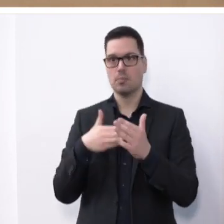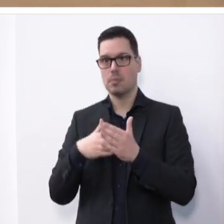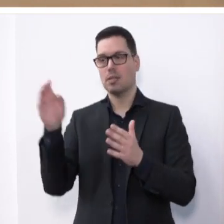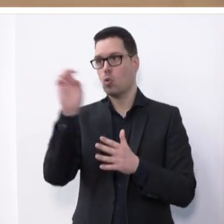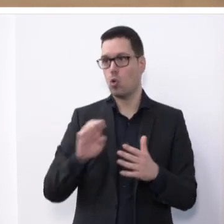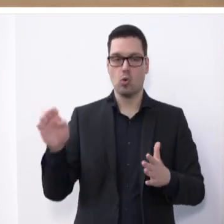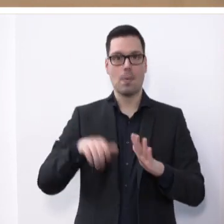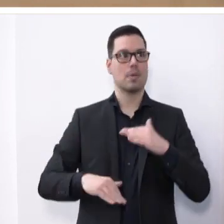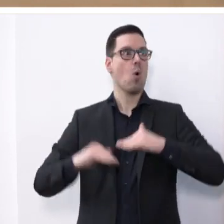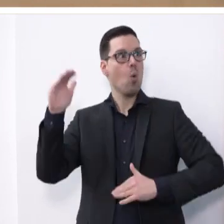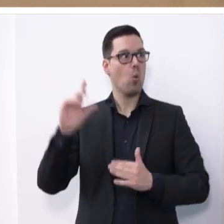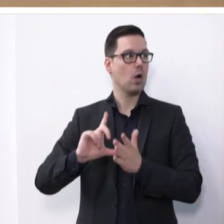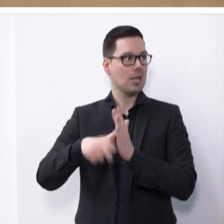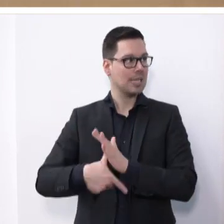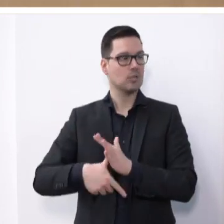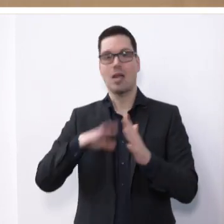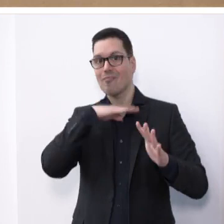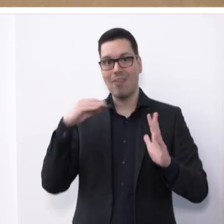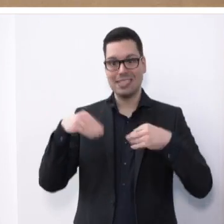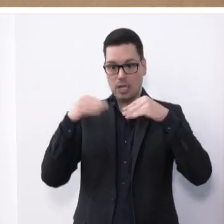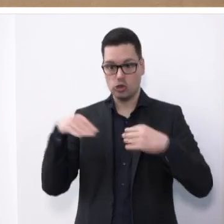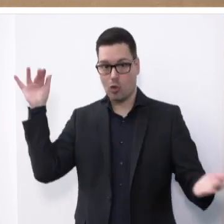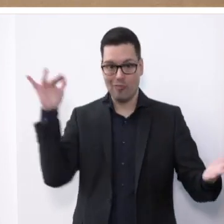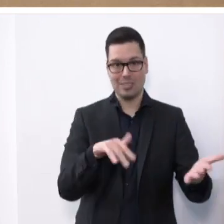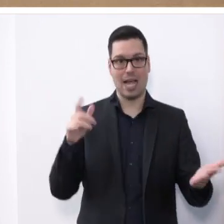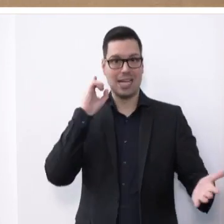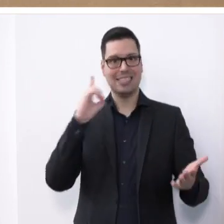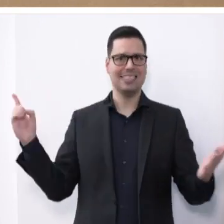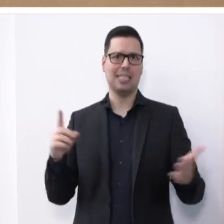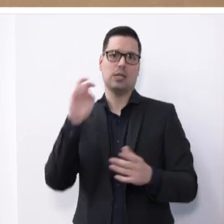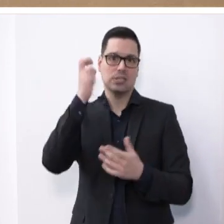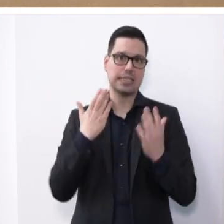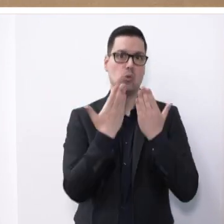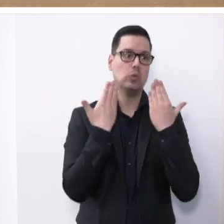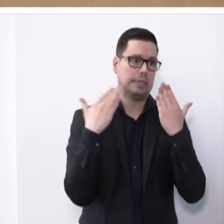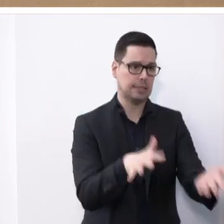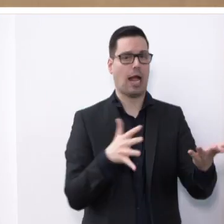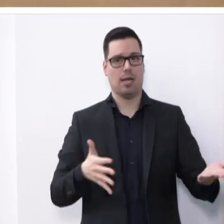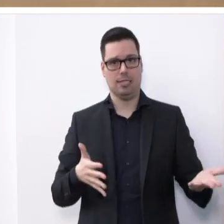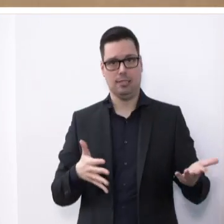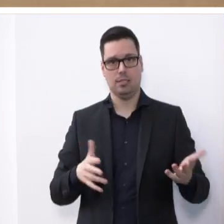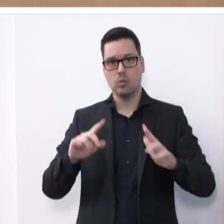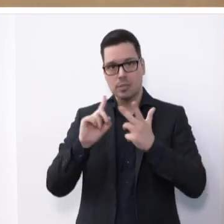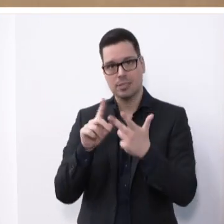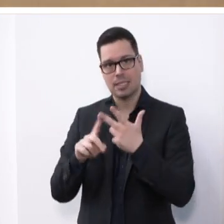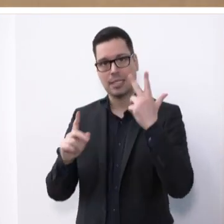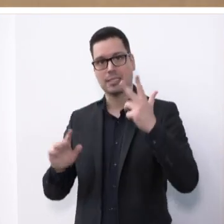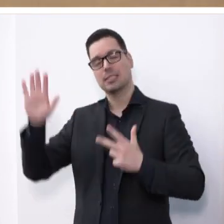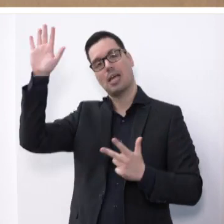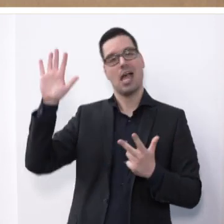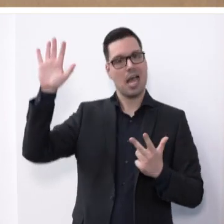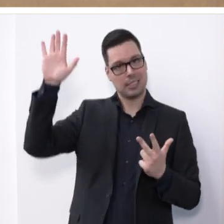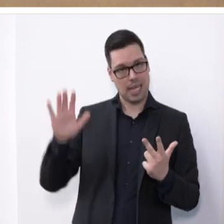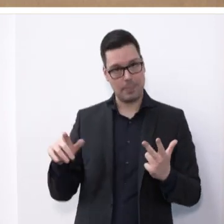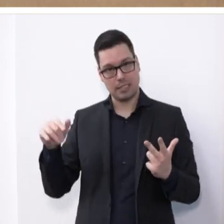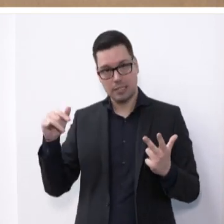einer hohen Leistung das ist Wasserstoff ganz konkret bei uns in Dillingen und in saloui und das dritte ist wer die Hand hebt dafür